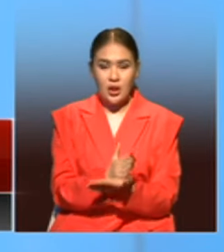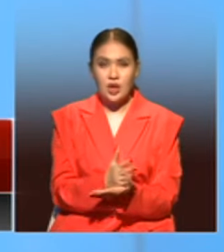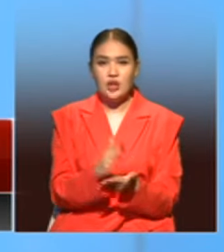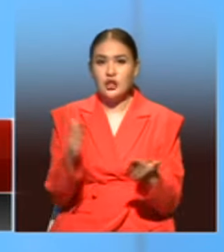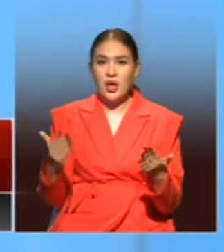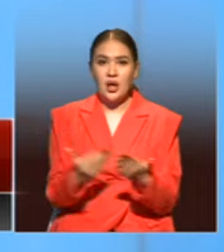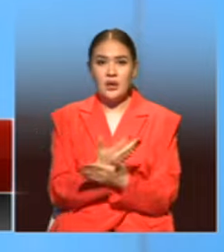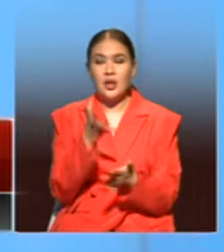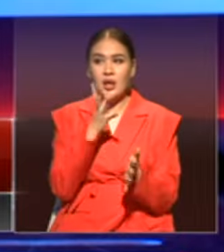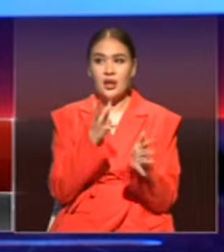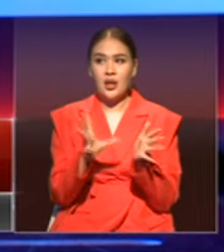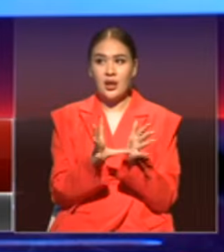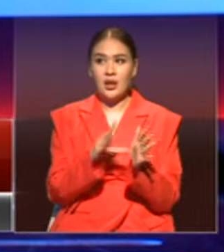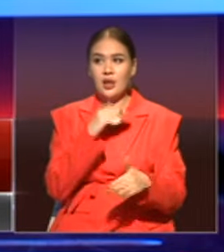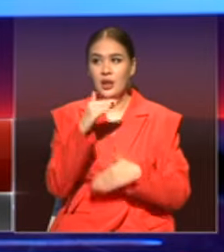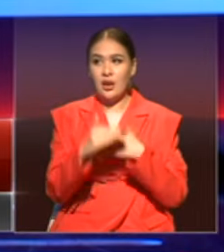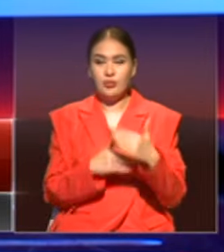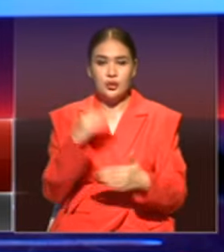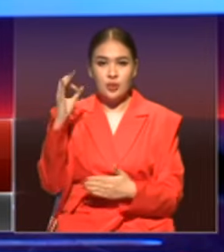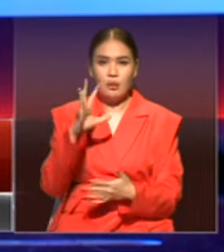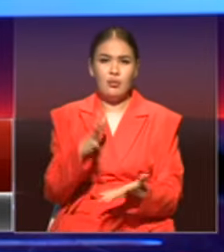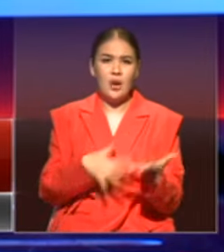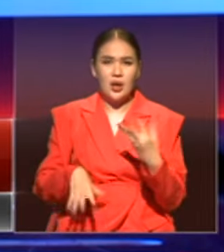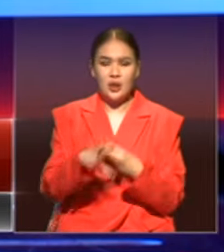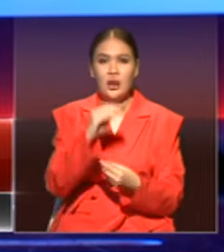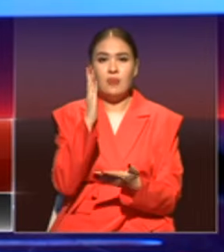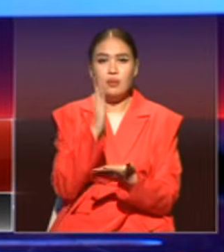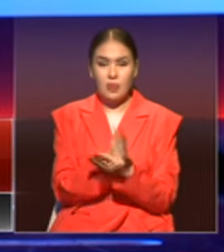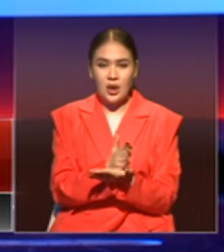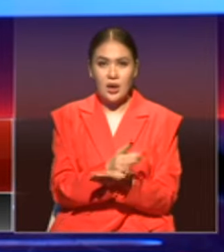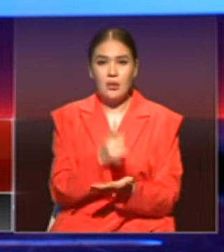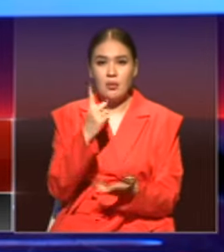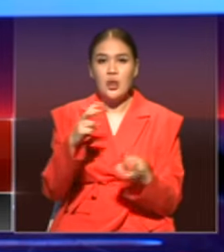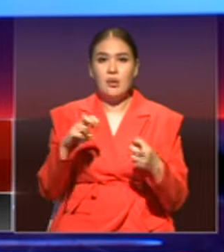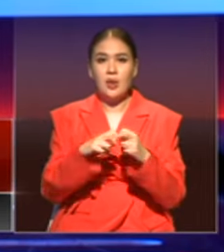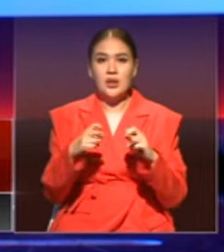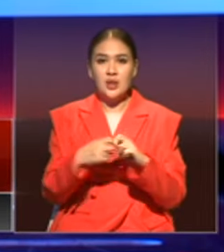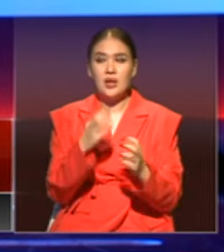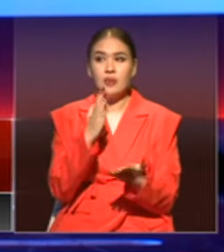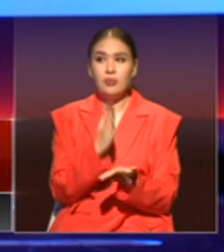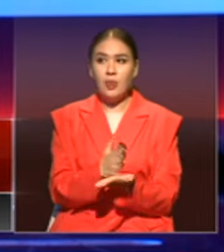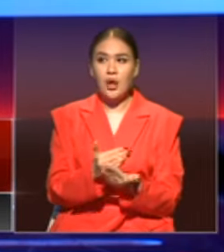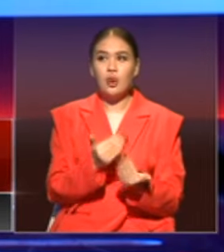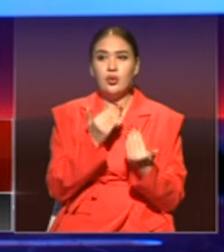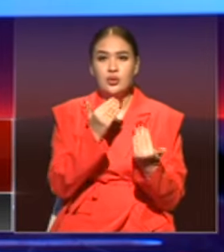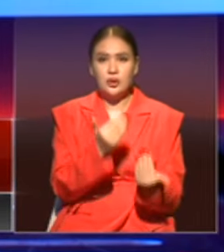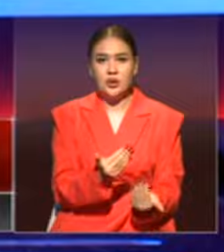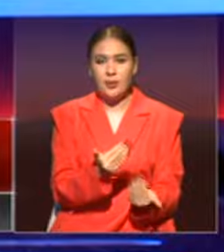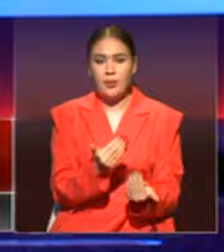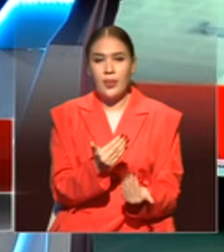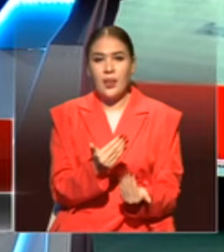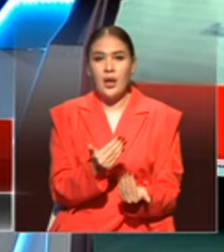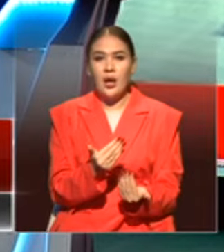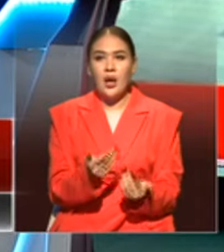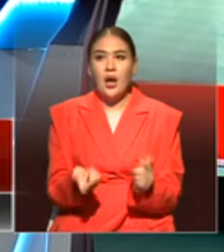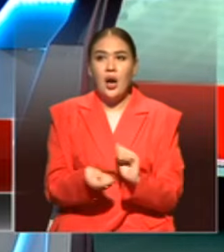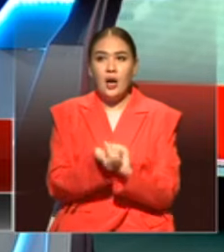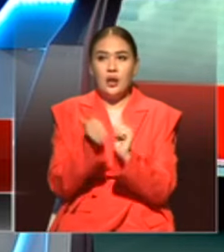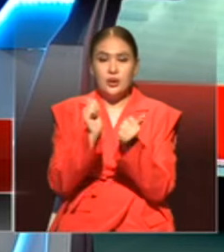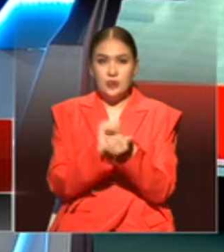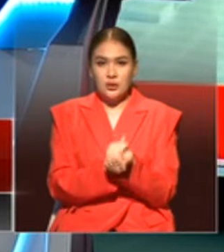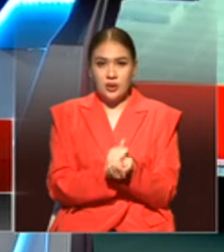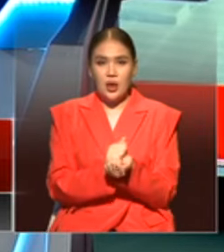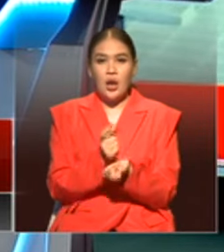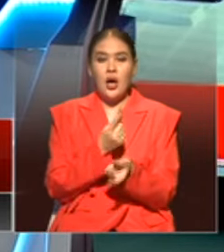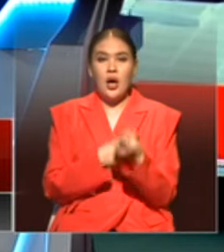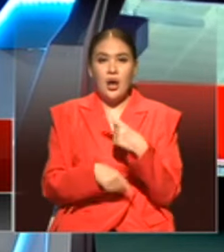жаңартылған энергияны дамыту туралы заңда ол барлығы бар. Қазіргі таңда бір мәселе болып тұр, ол жаңағыдай шекті аукциондық бағаны қайта